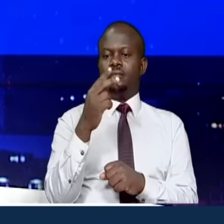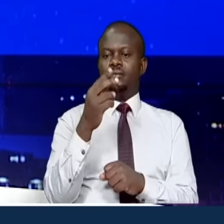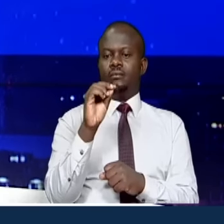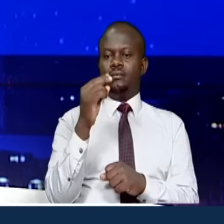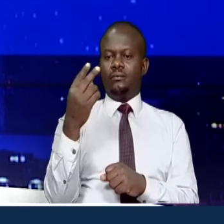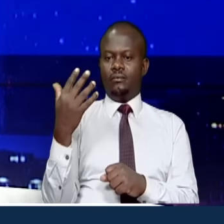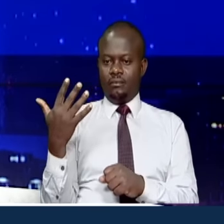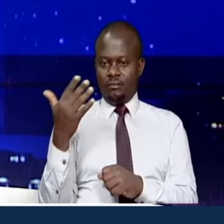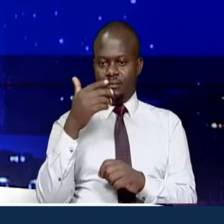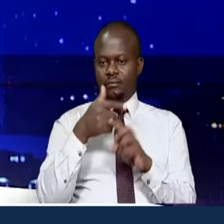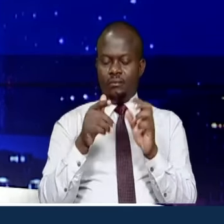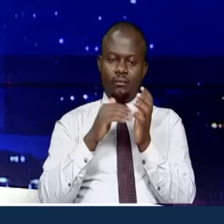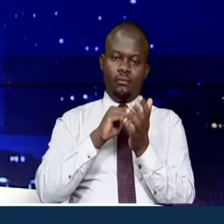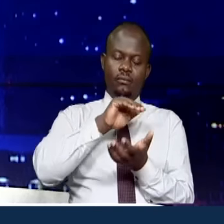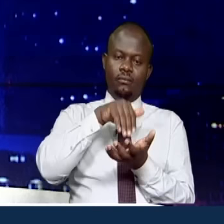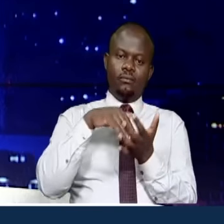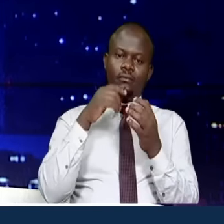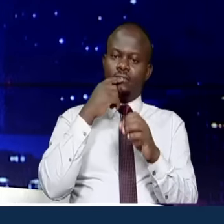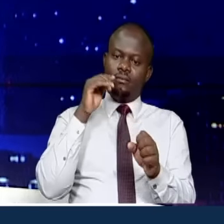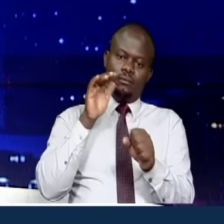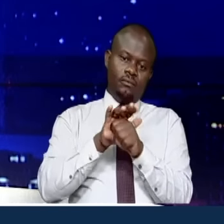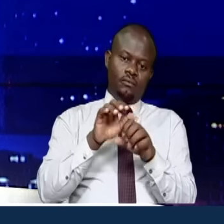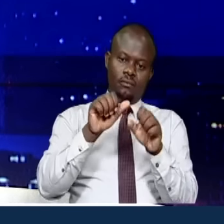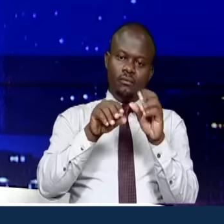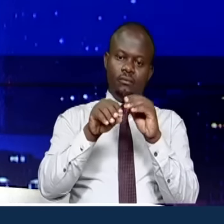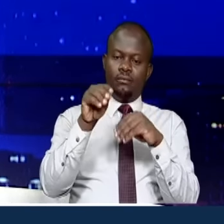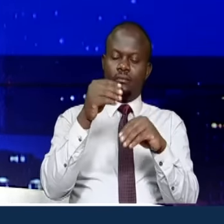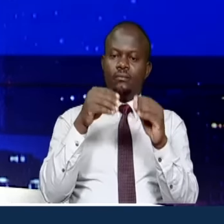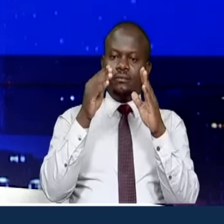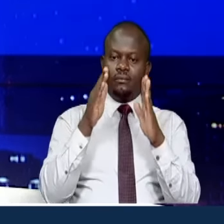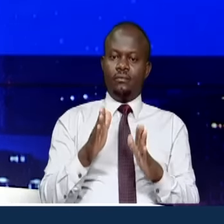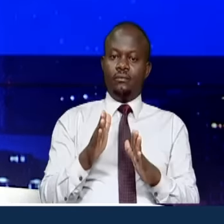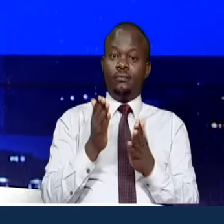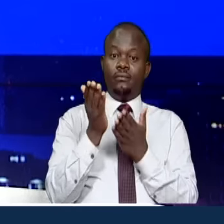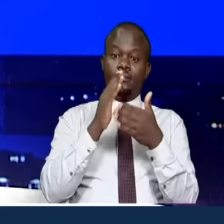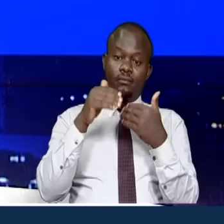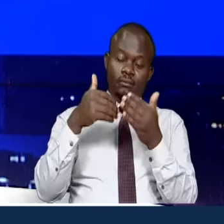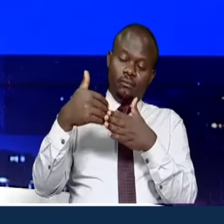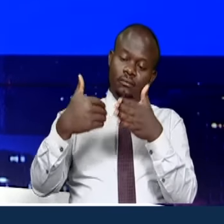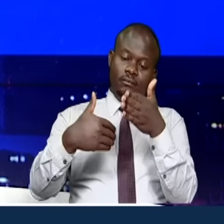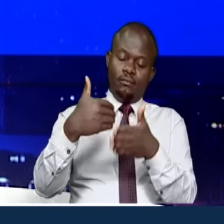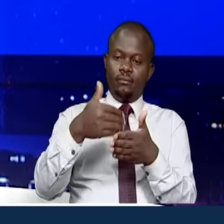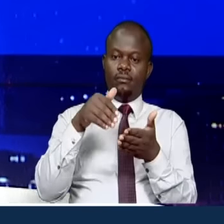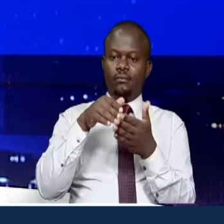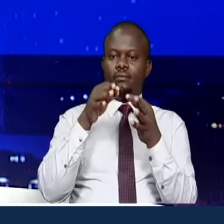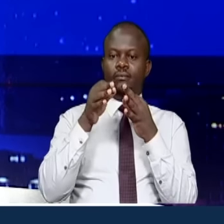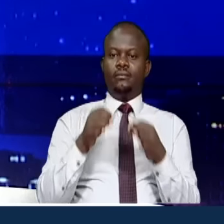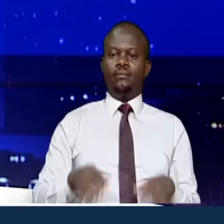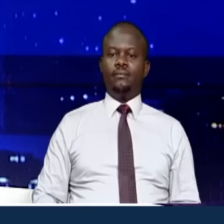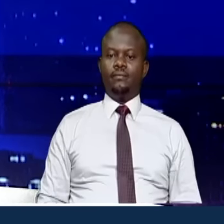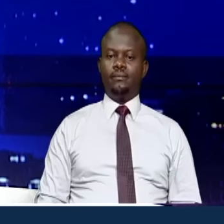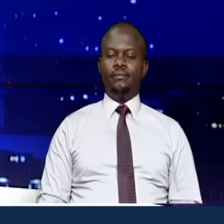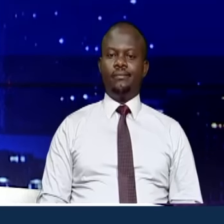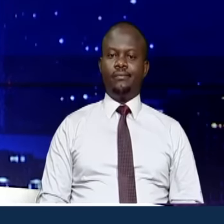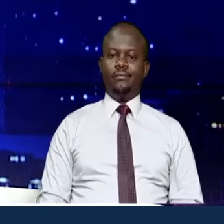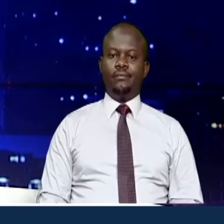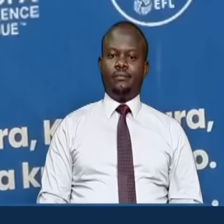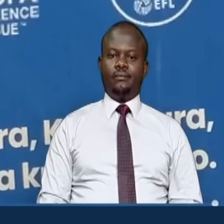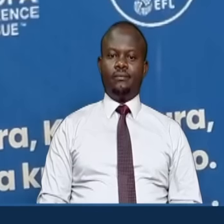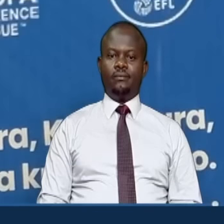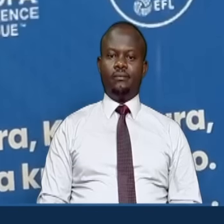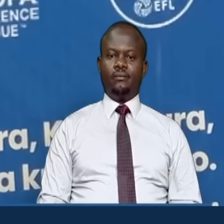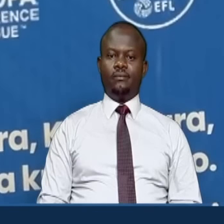2024-2025. Iki kigo kandi kikaba cyizeza abafatabuguzi bacyo ko na serivisi zose bazegerejwe. Ni inkuru ya Jean Paul Turatsinze.